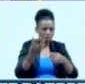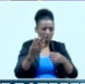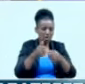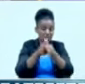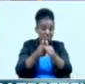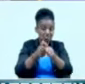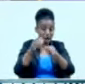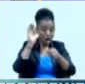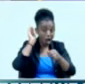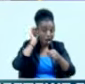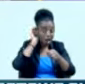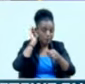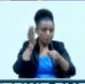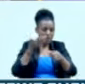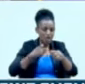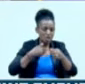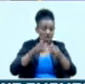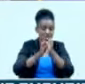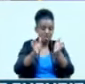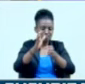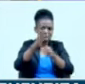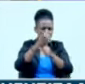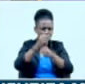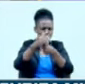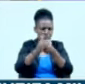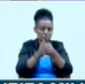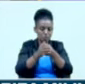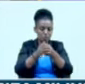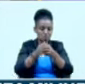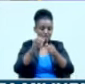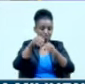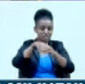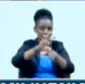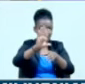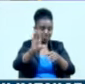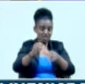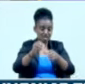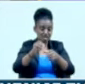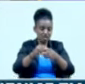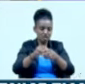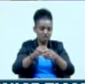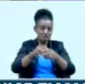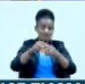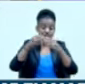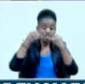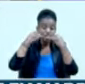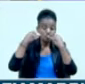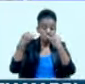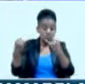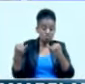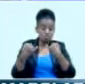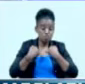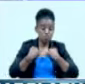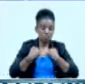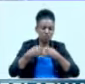dukurikije n'amakuru ishami ry'umuryango w'abibumbye wita ku buzima rikorera muri Afurika hariya Brazzaville batubwiye ko